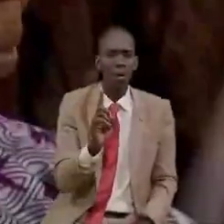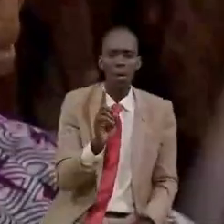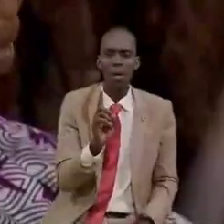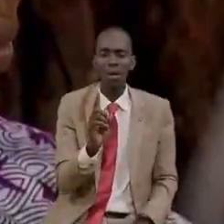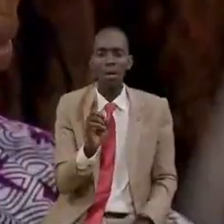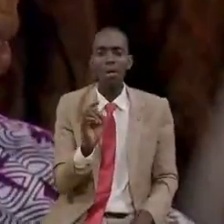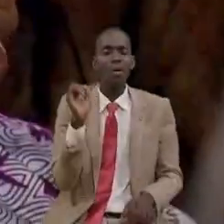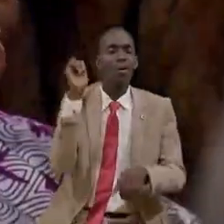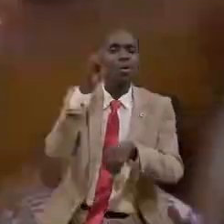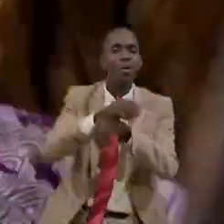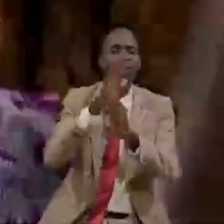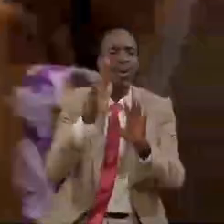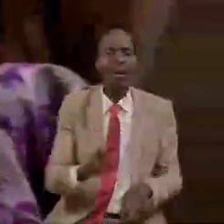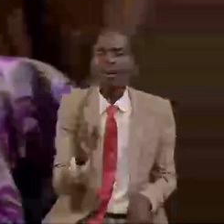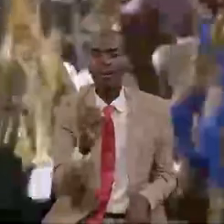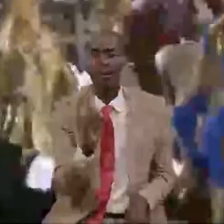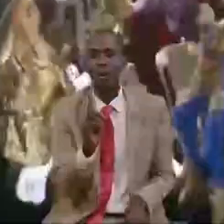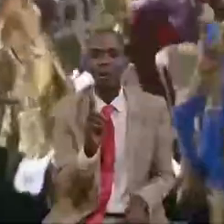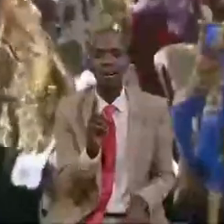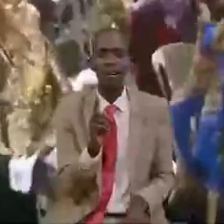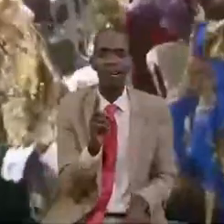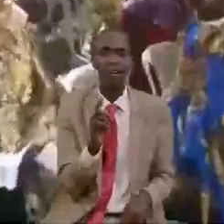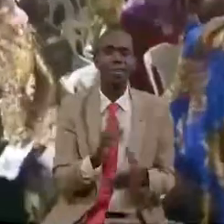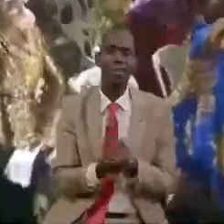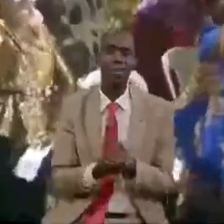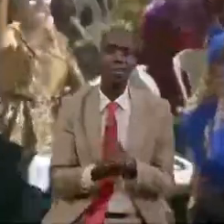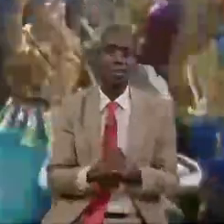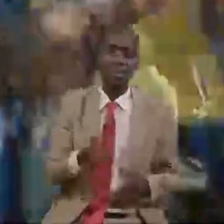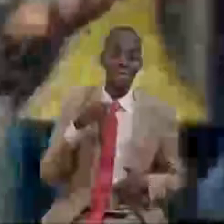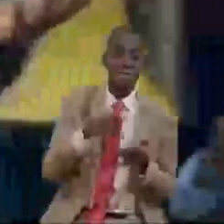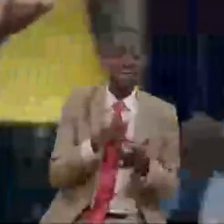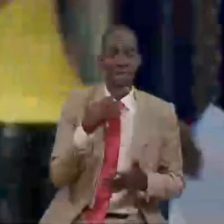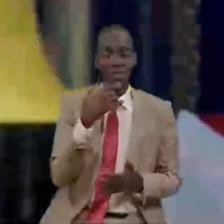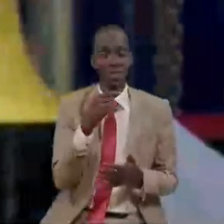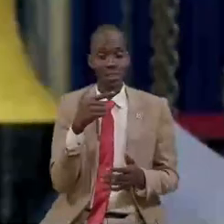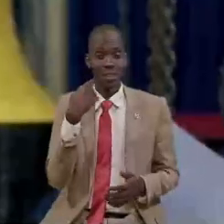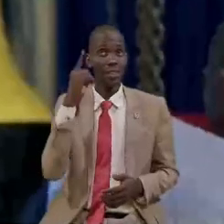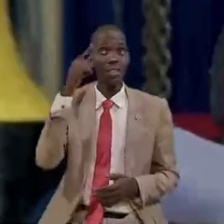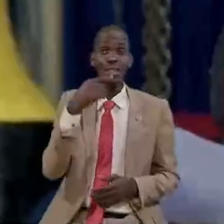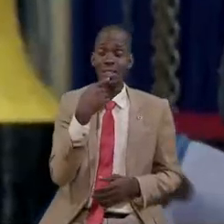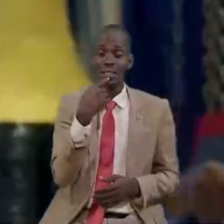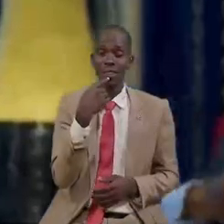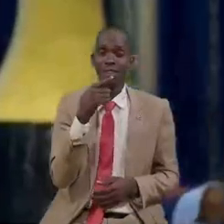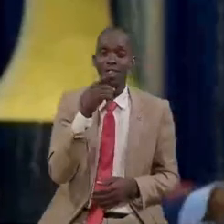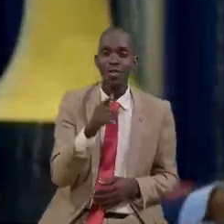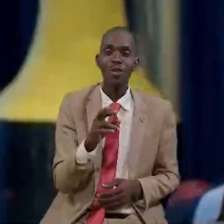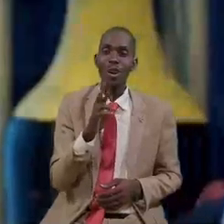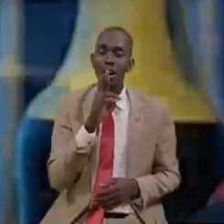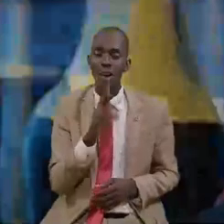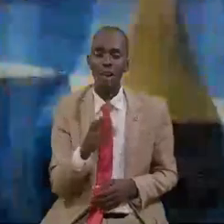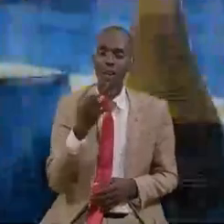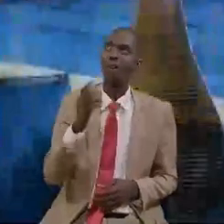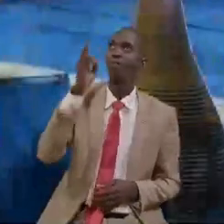êtes vainqueurs. Et dit, vous êtes de Dieu. Lorsque vous donnez votre vie à